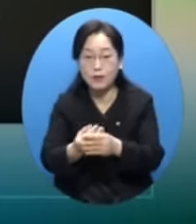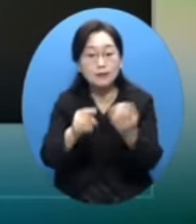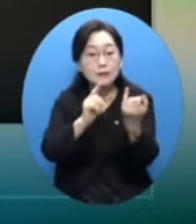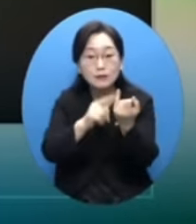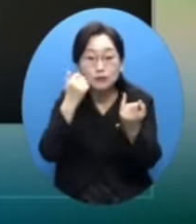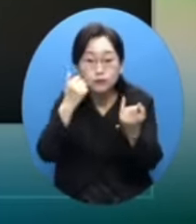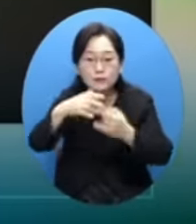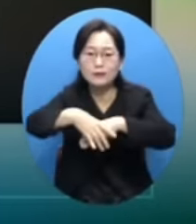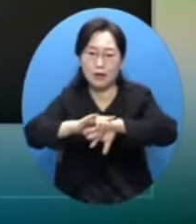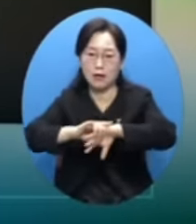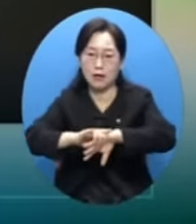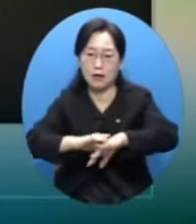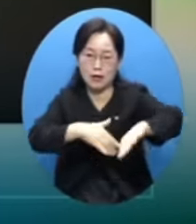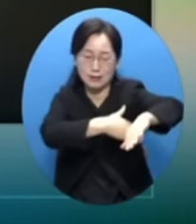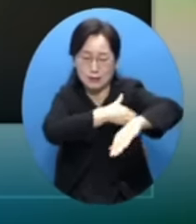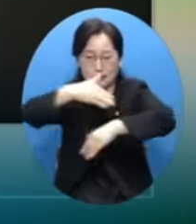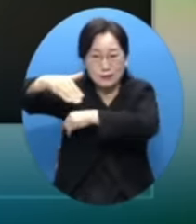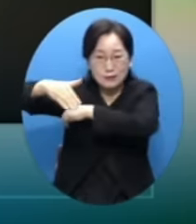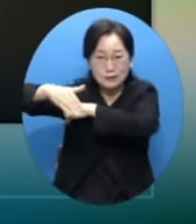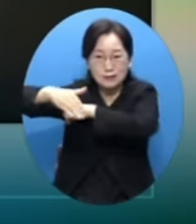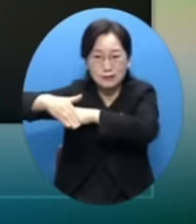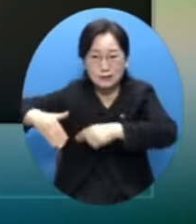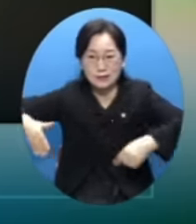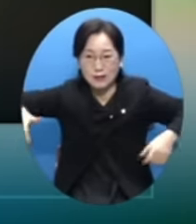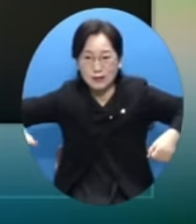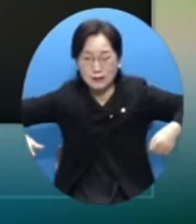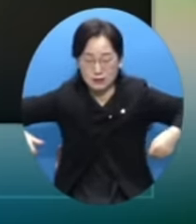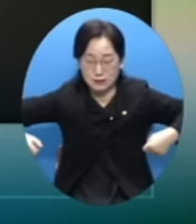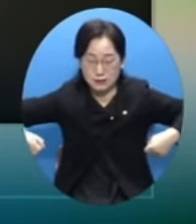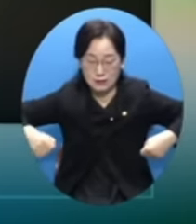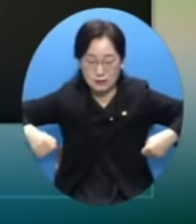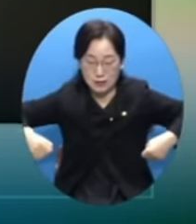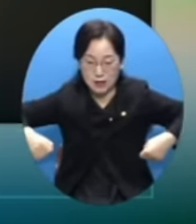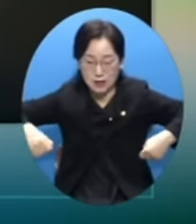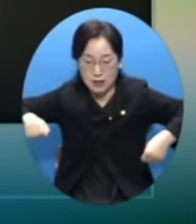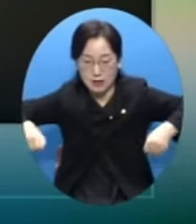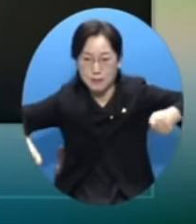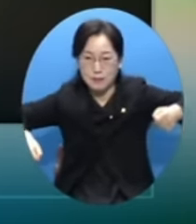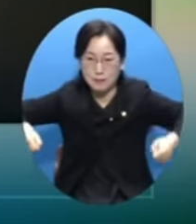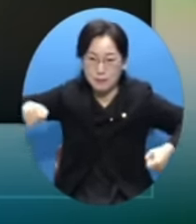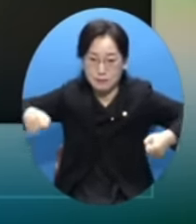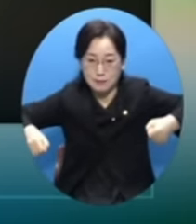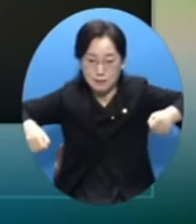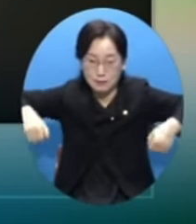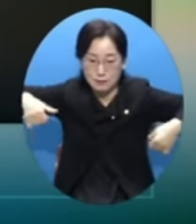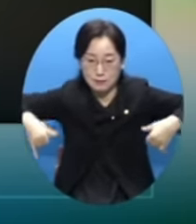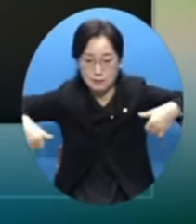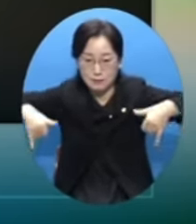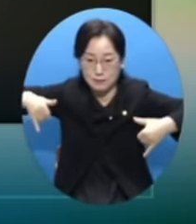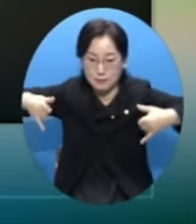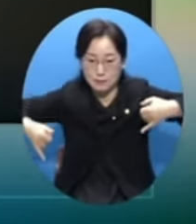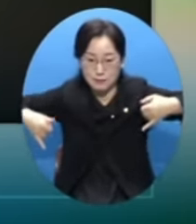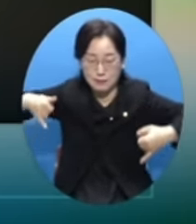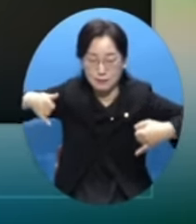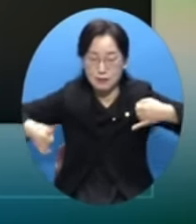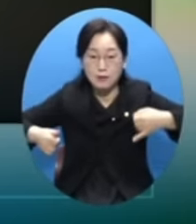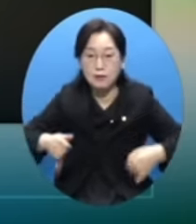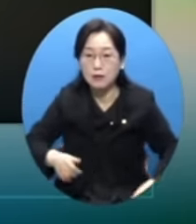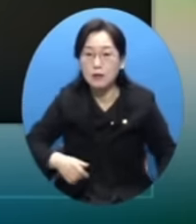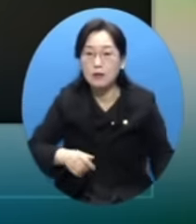장애인입니다. 양쪽 겨드랑이에 이 크러치, 발목을 받치고 42.195km 전코스를